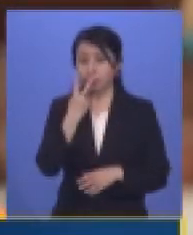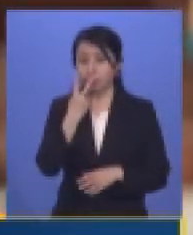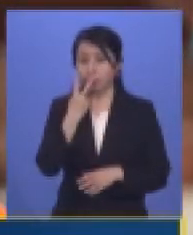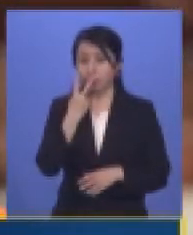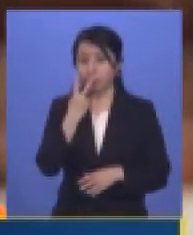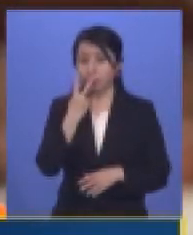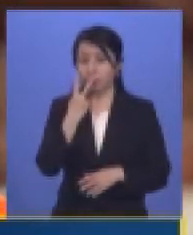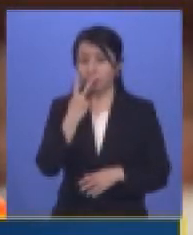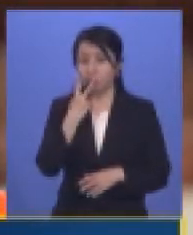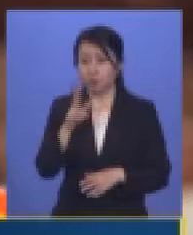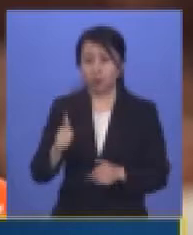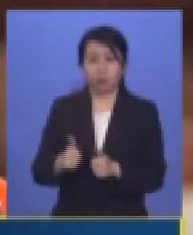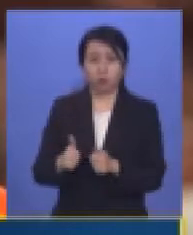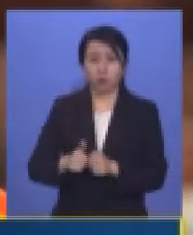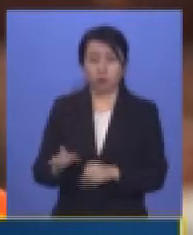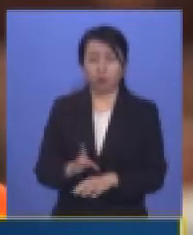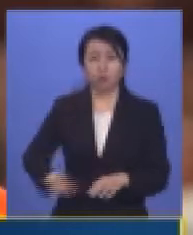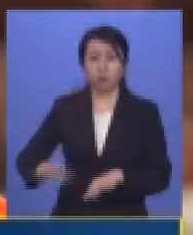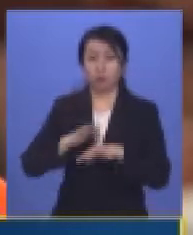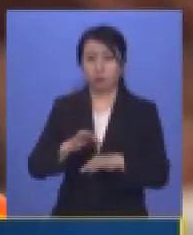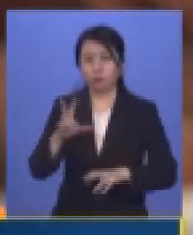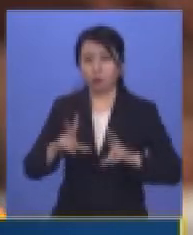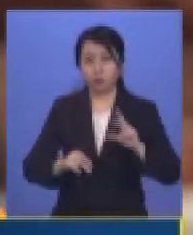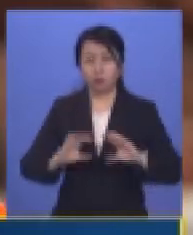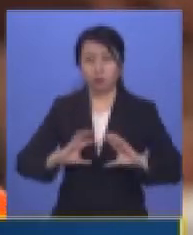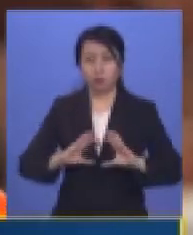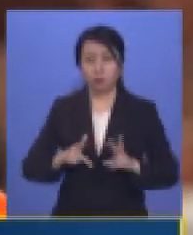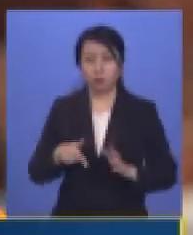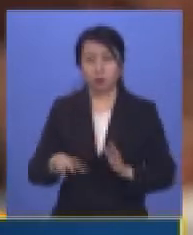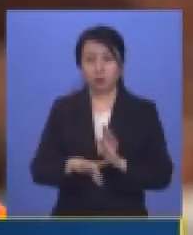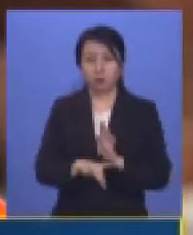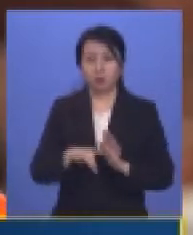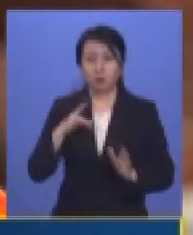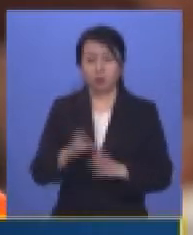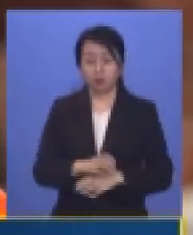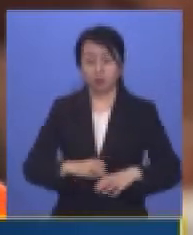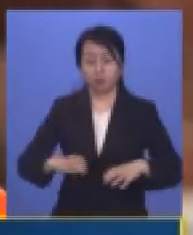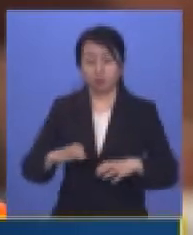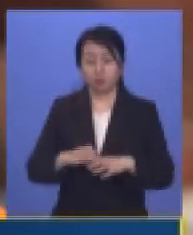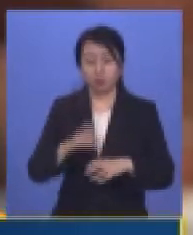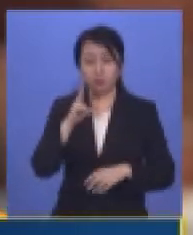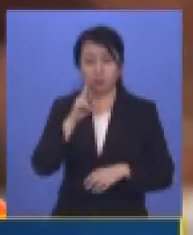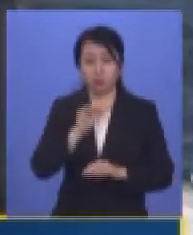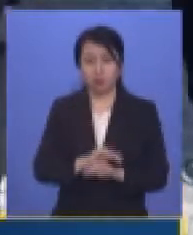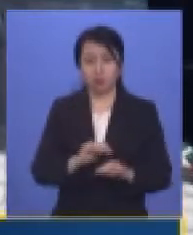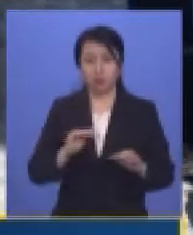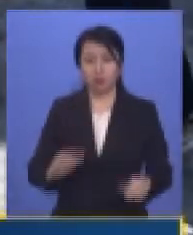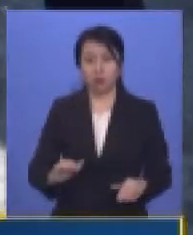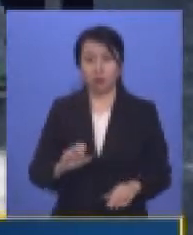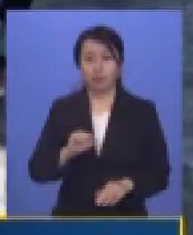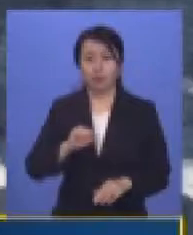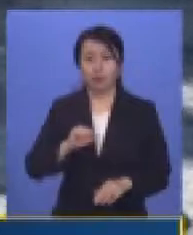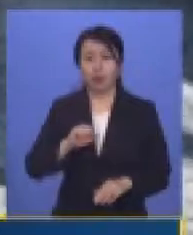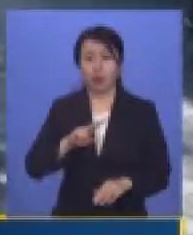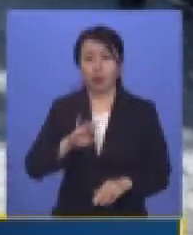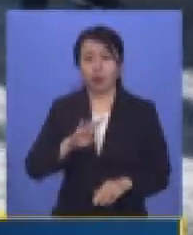что в соседней республике проводился чемпионат мира, мы выбрались большим составом, большим количеством ребят. Алмаз